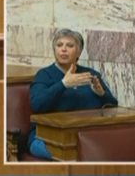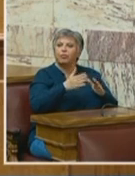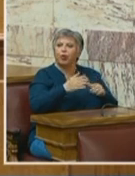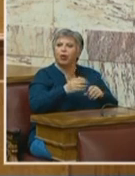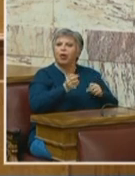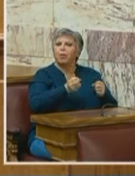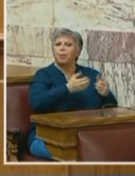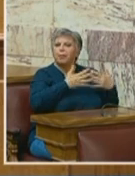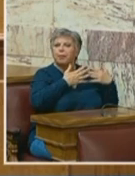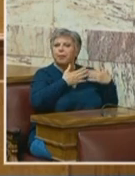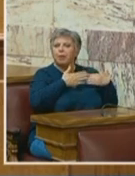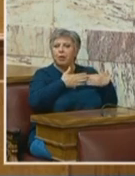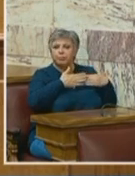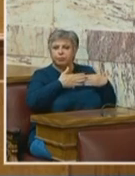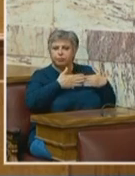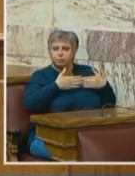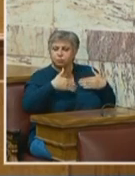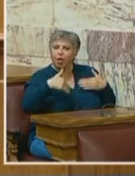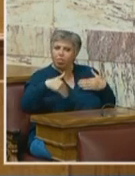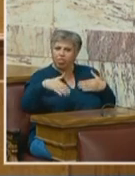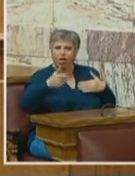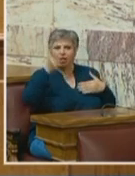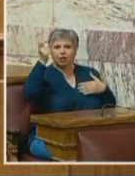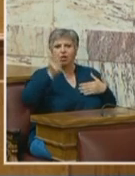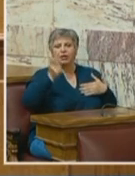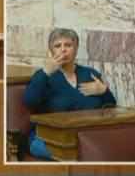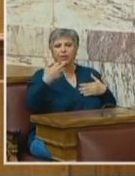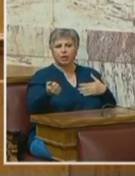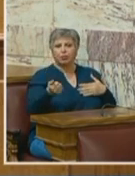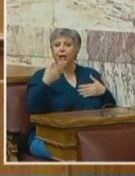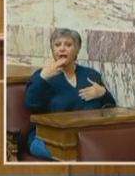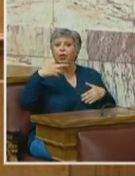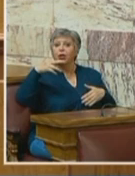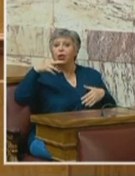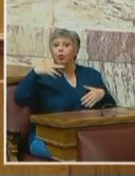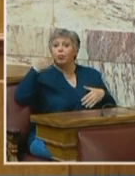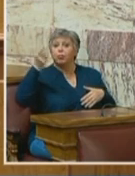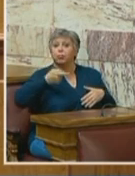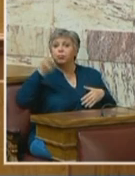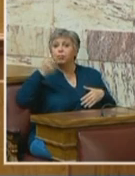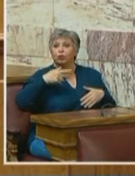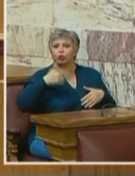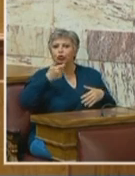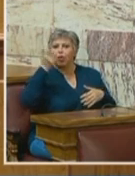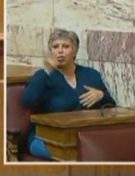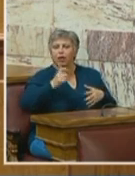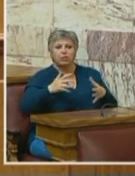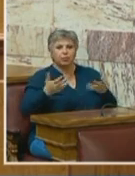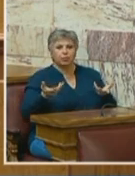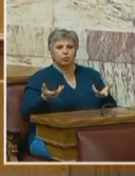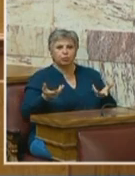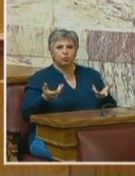σε ακριβό δανεισμό από τις αγορές, ενώ παραμένουν όλες οι βαριές μνημονιακές υποχρεώσεις.